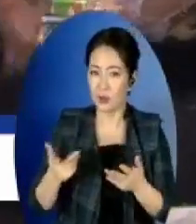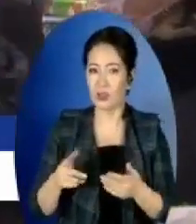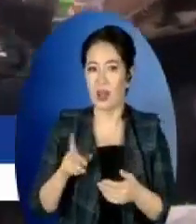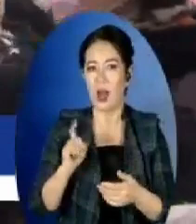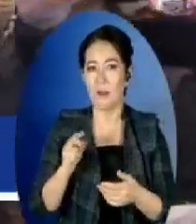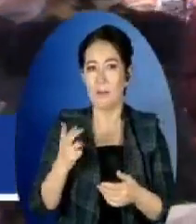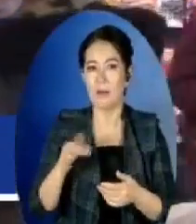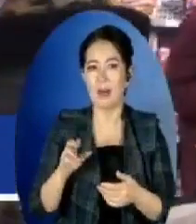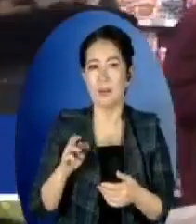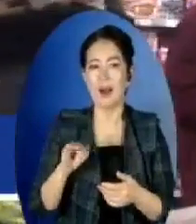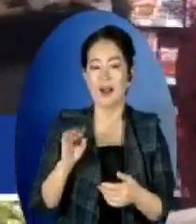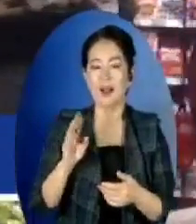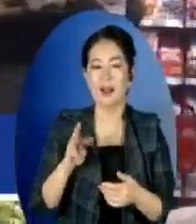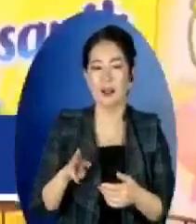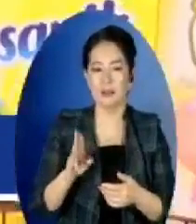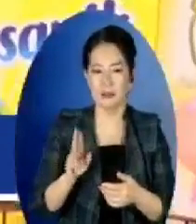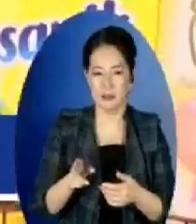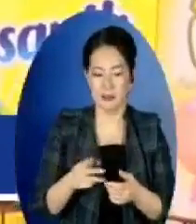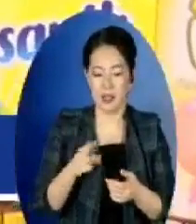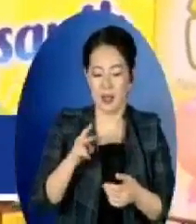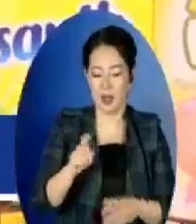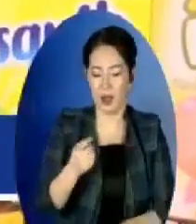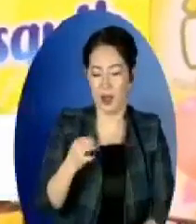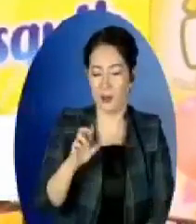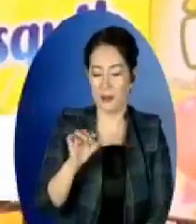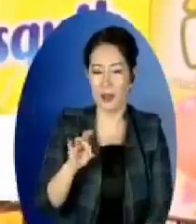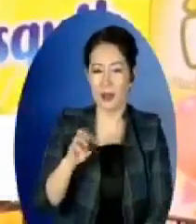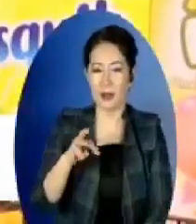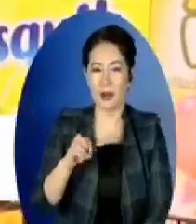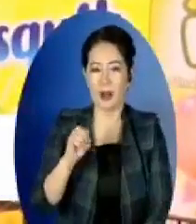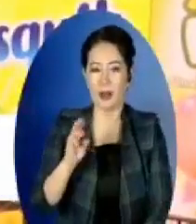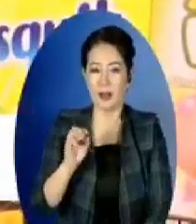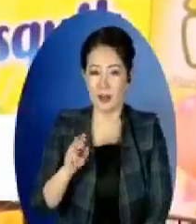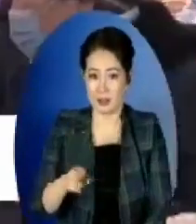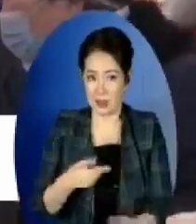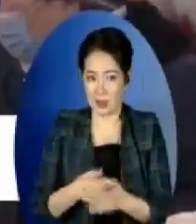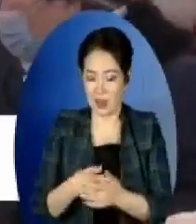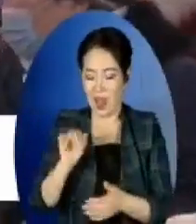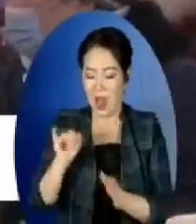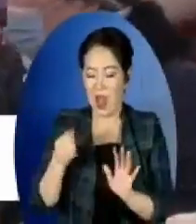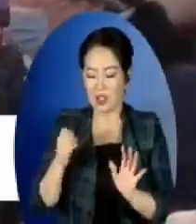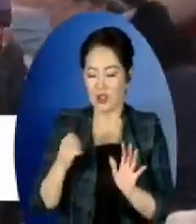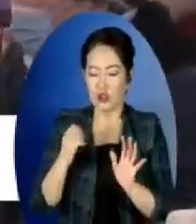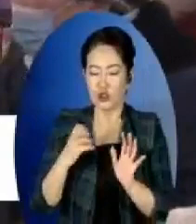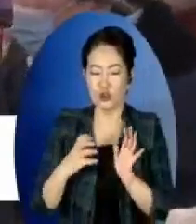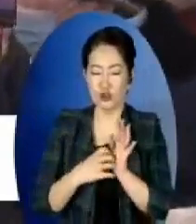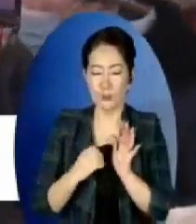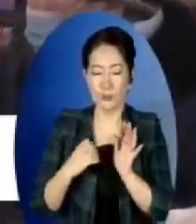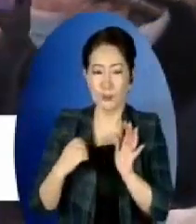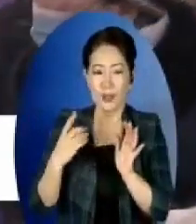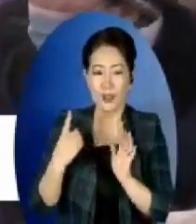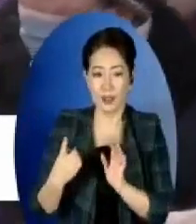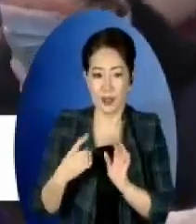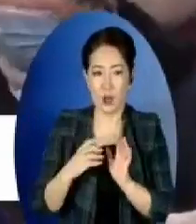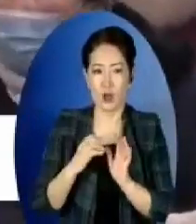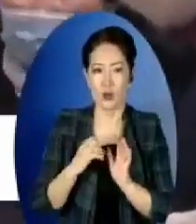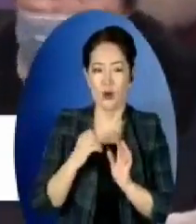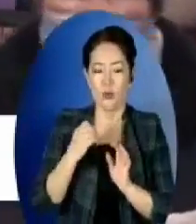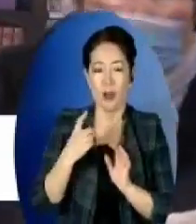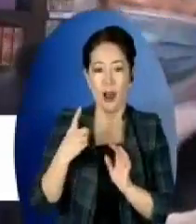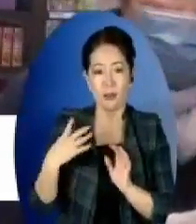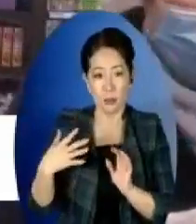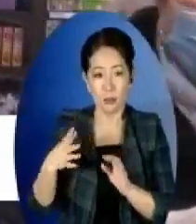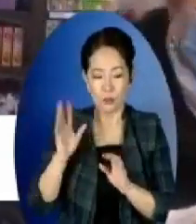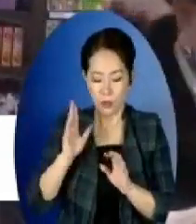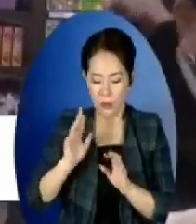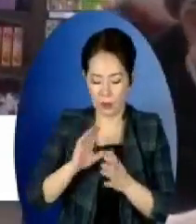талын марк руу шилжсэн. Сансар сүлжээ дэлгүүр маань ISO 9001:2015 стандартыг компанийнхаа